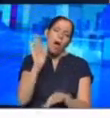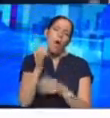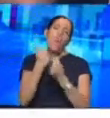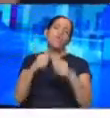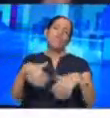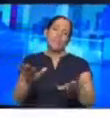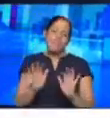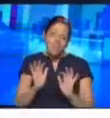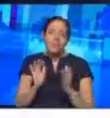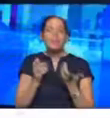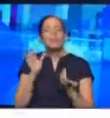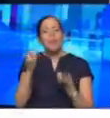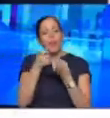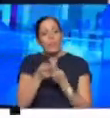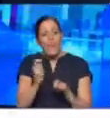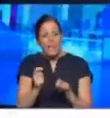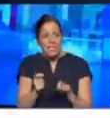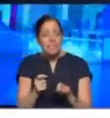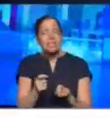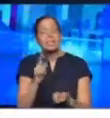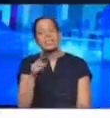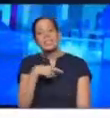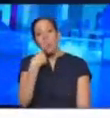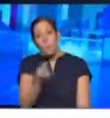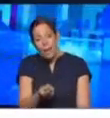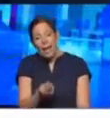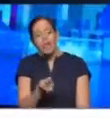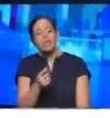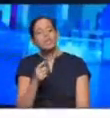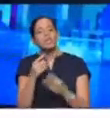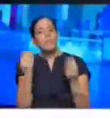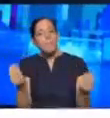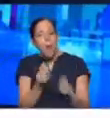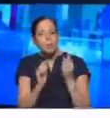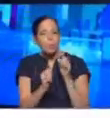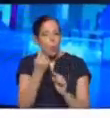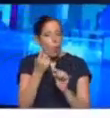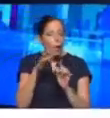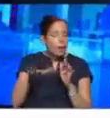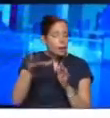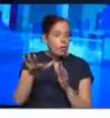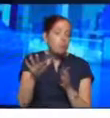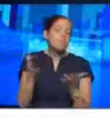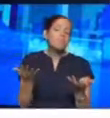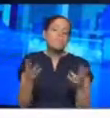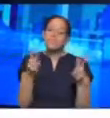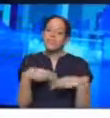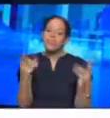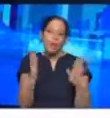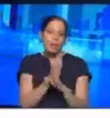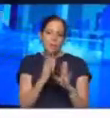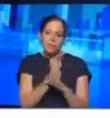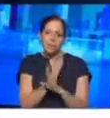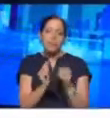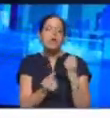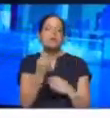חופשית, כן, של חברי הכנסת. זה אומר שמשהו קורה מאחורי הקלעים, ואי אפשר להסתיר את זה. מה שקורה עם